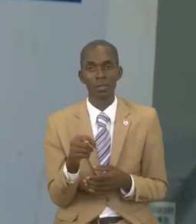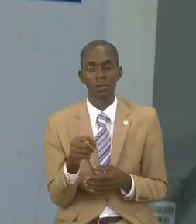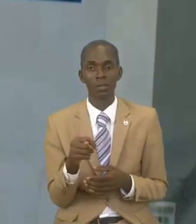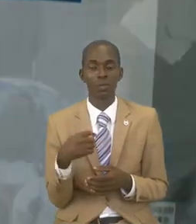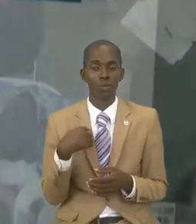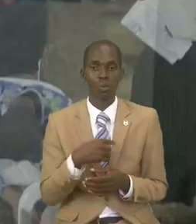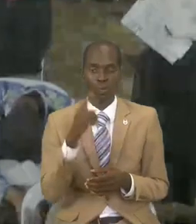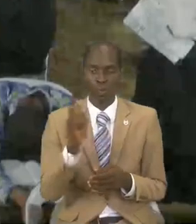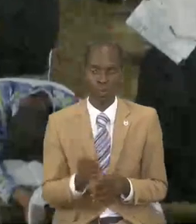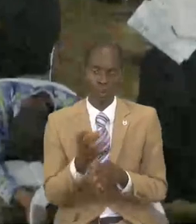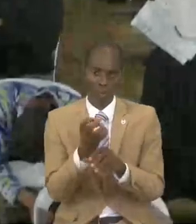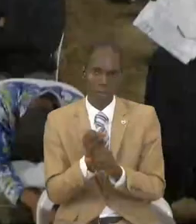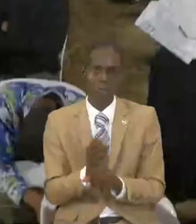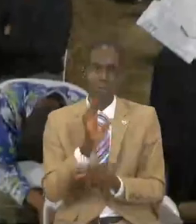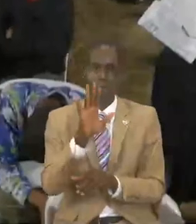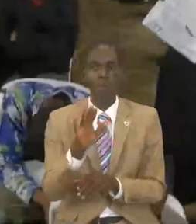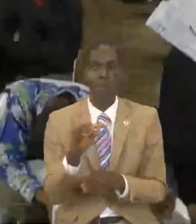Nous allons prendre vos informations